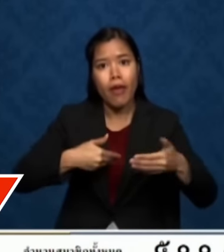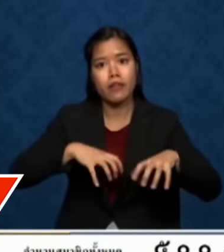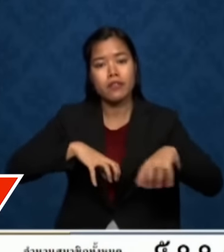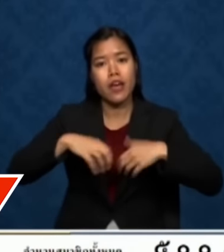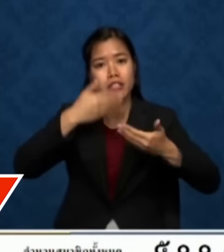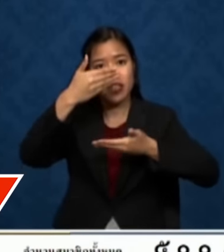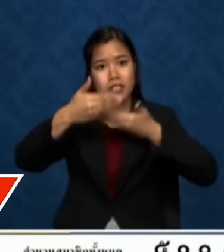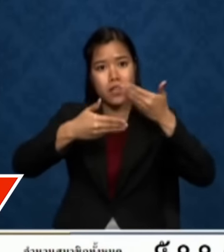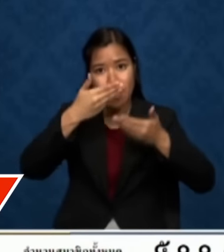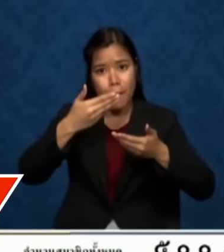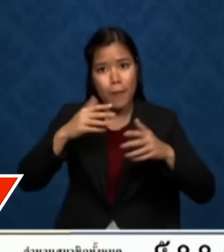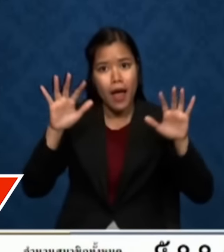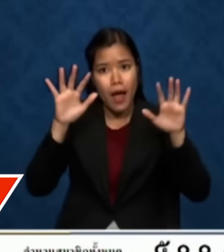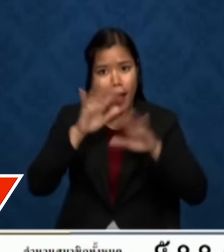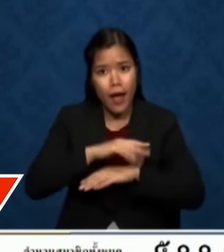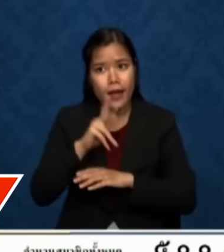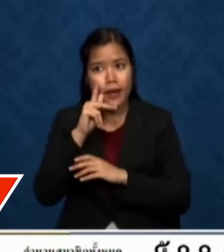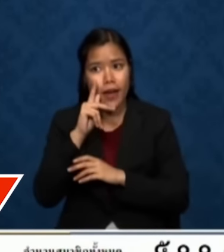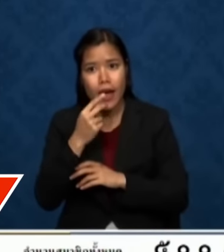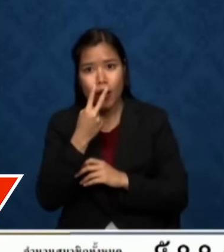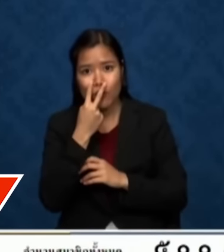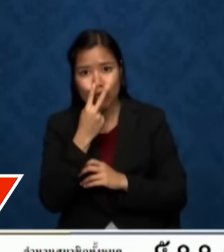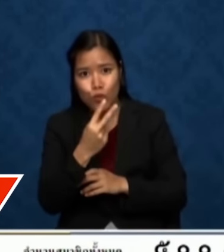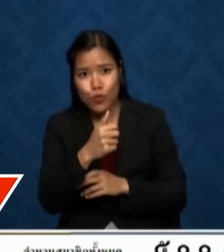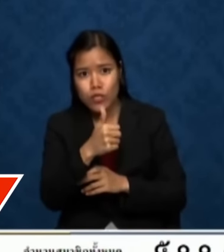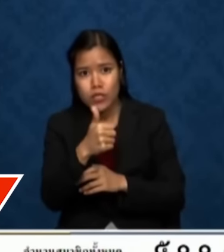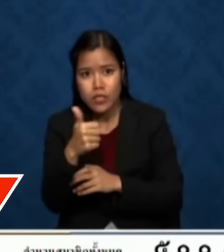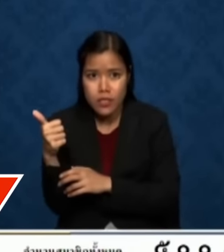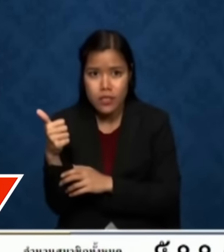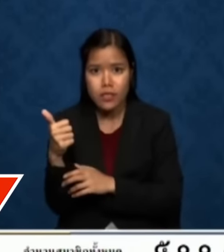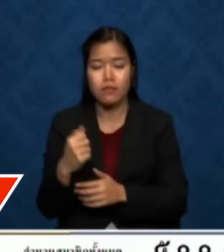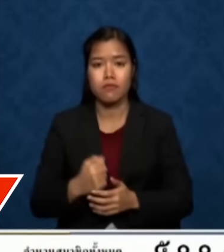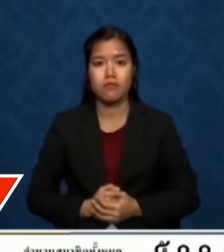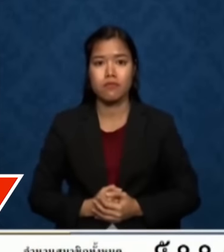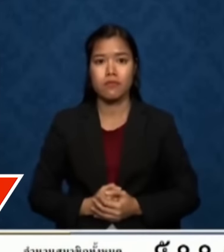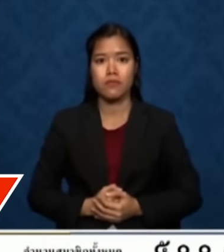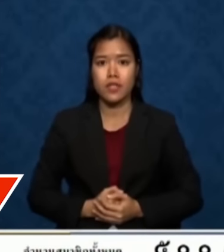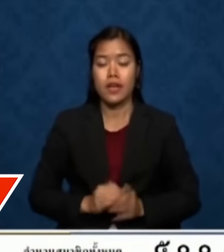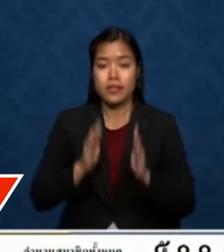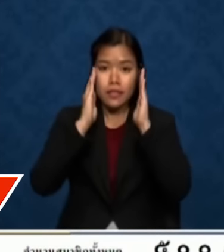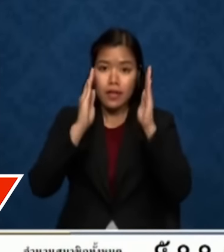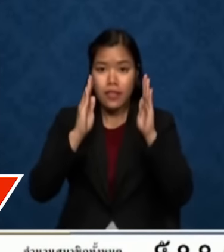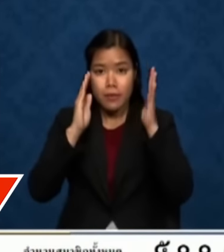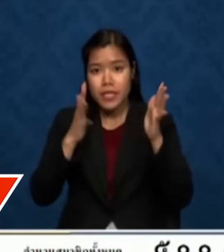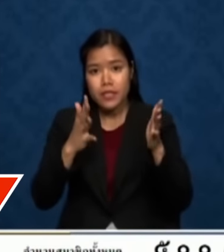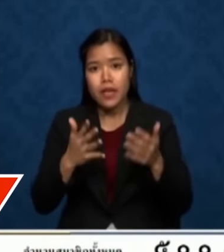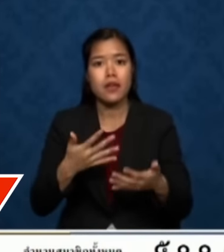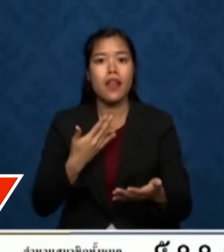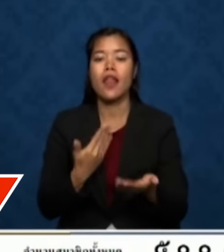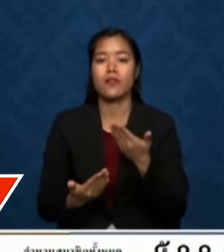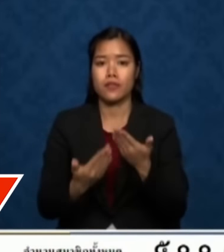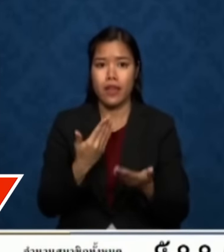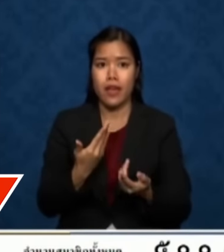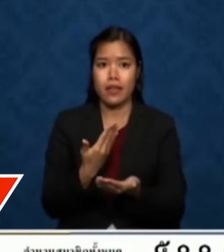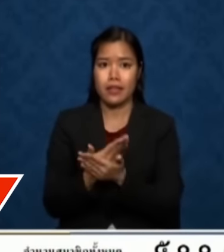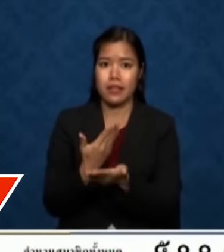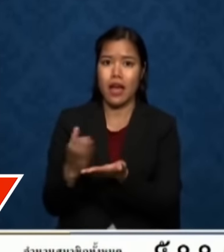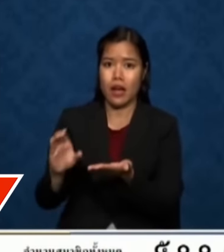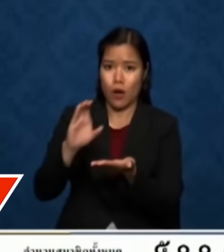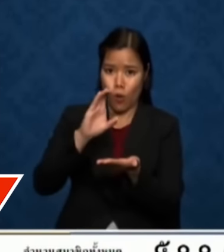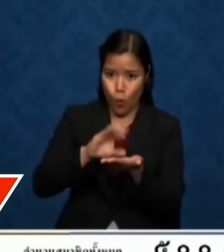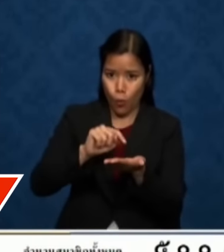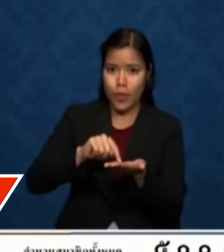ดดันสื่อทางอ้อมเพื่อเซ็นเซอร์ตัวเองก็ได้นะคะจะด้วยความตั้งใจหรือไม่ตั้งใจก็ตามค่ะการใช้งบประมาณในลักษณะ